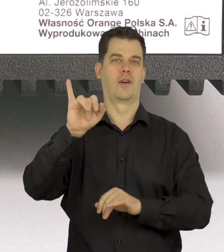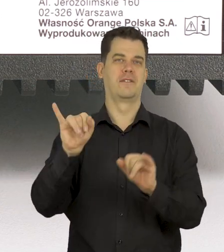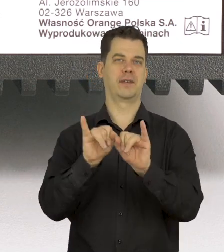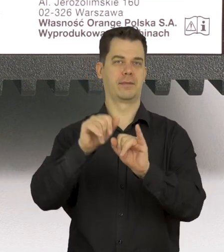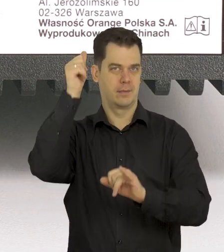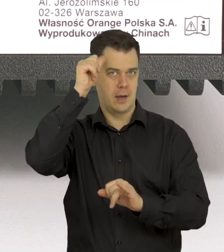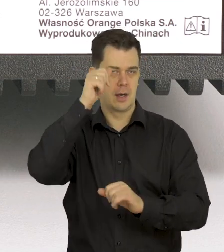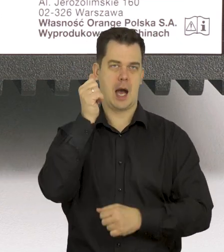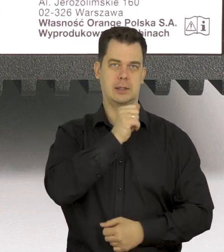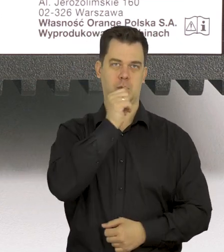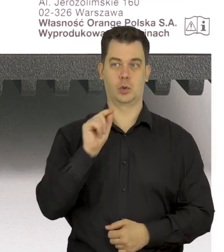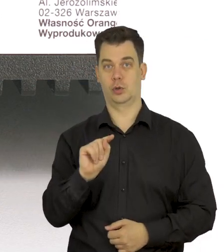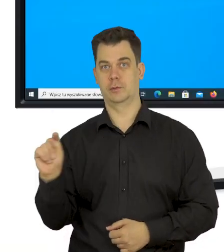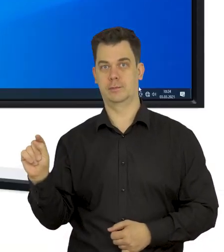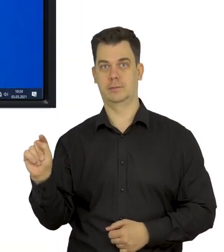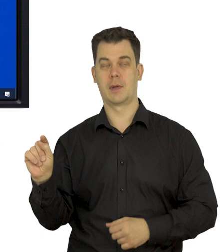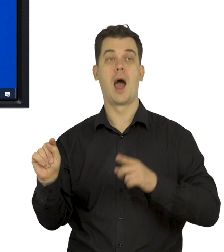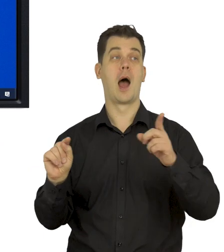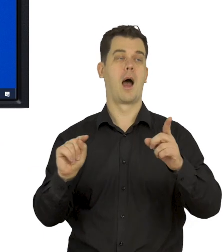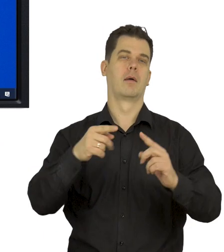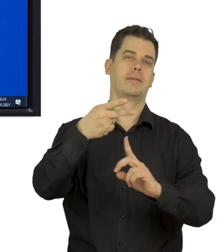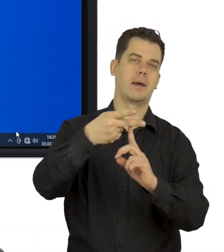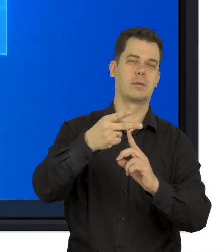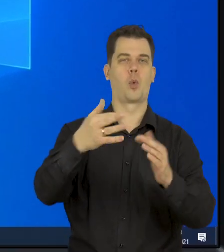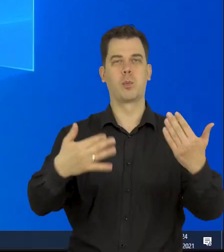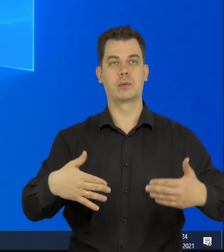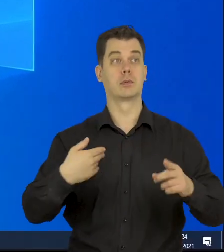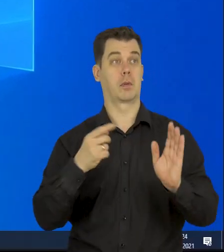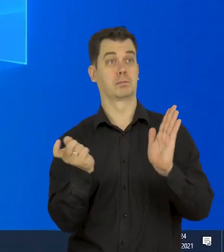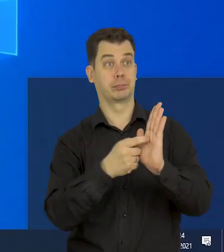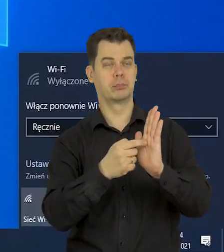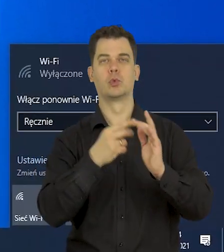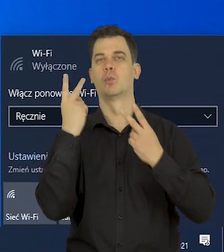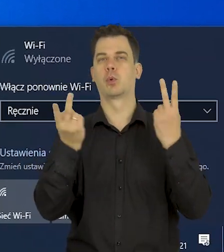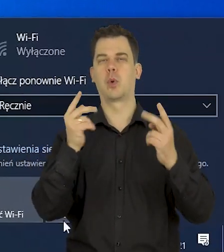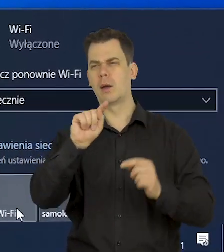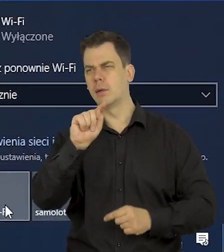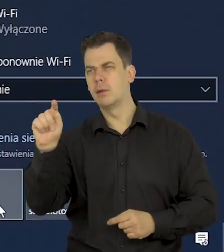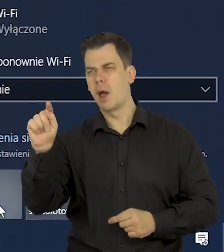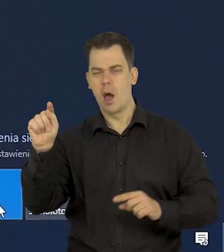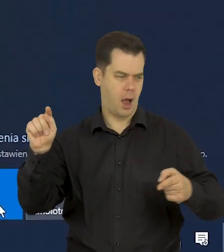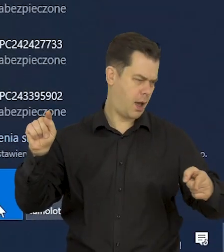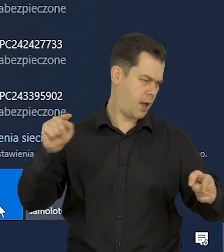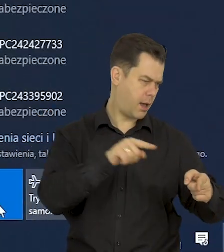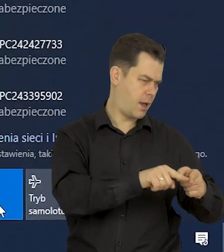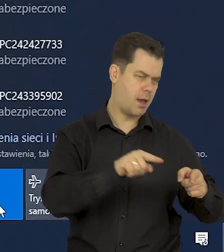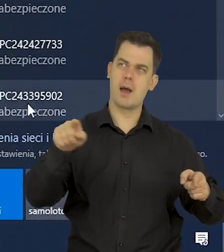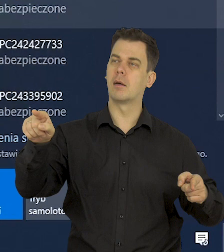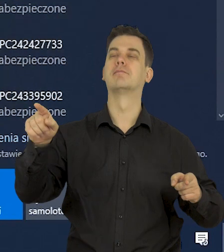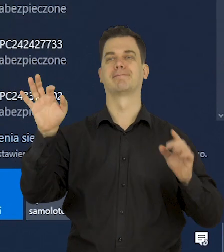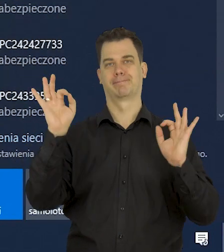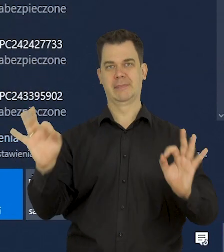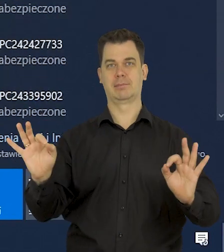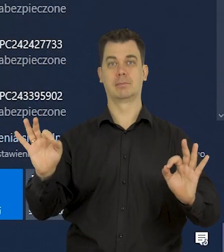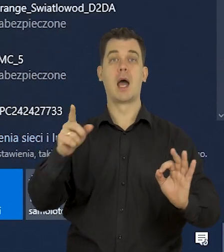oraz hasłem do niej. Włącz Wi-Fi na swoim urządzeniu i znajdź nazwę sieci, którą widziałeś na naklejce. Gdy zostaniesz